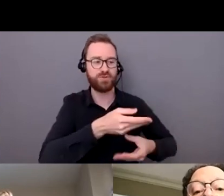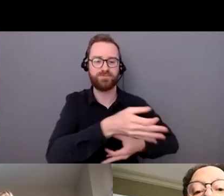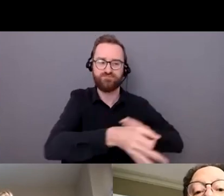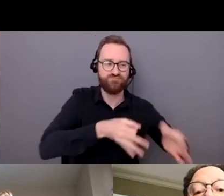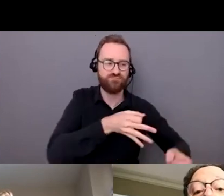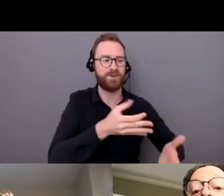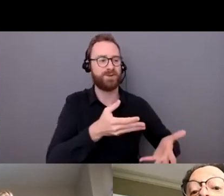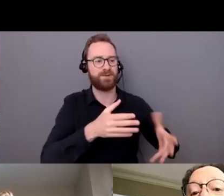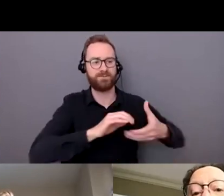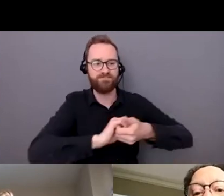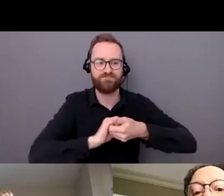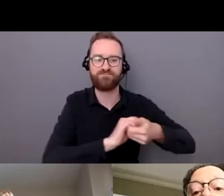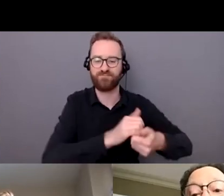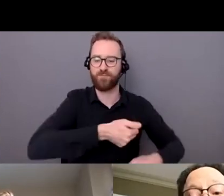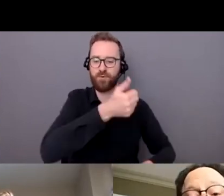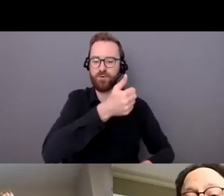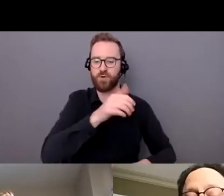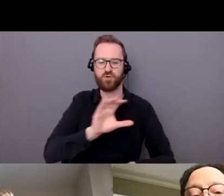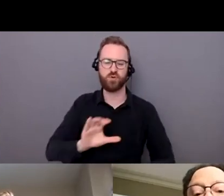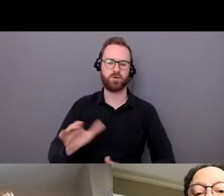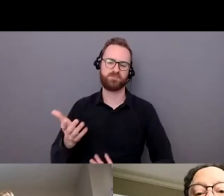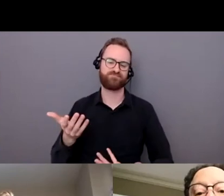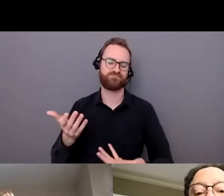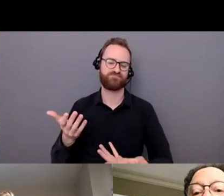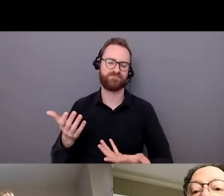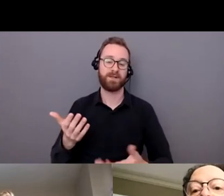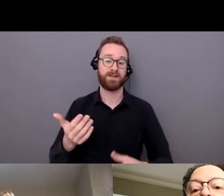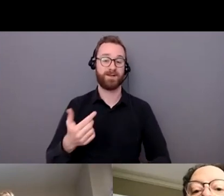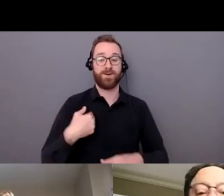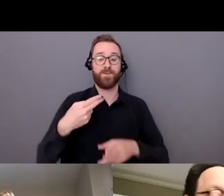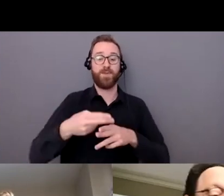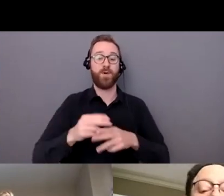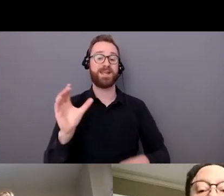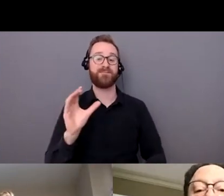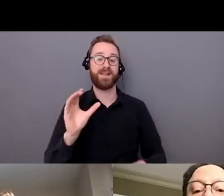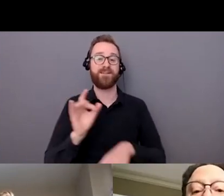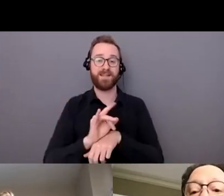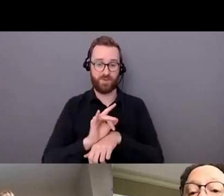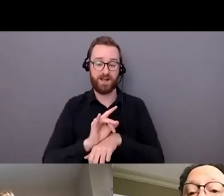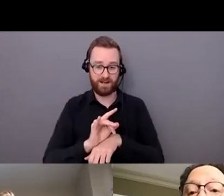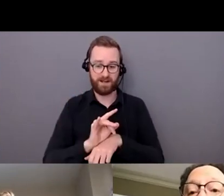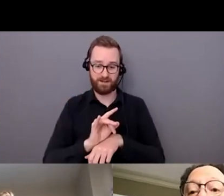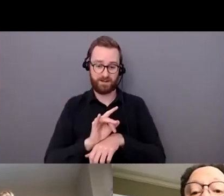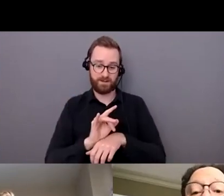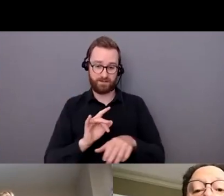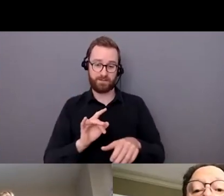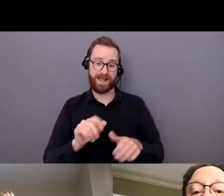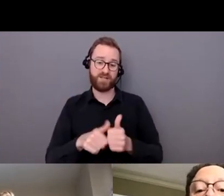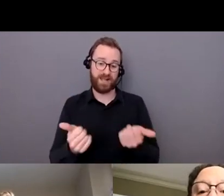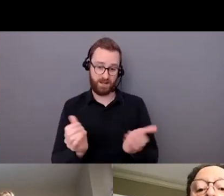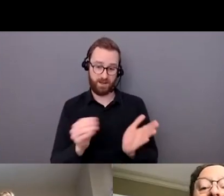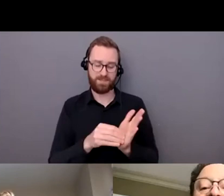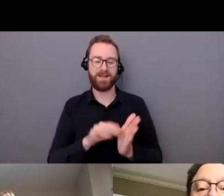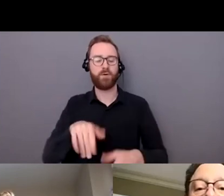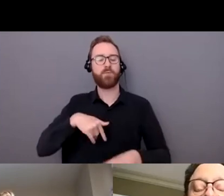consolider l'équipe, puisqu'on a moins en Zoom. Moi, j'ai inventé l'expression café virtuel. Je l'ai dans mon agenda parce que je suis un consommateur de thé. Dans